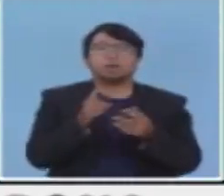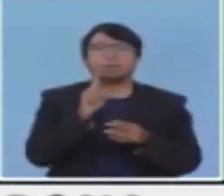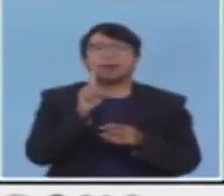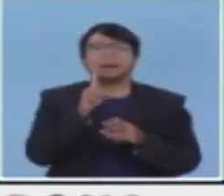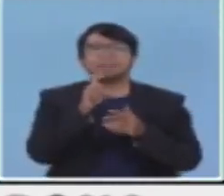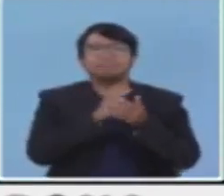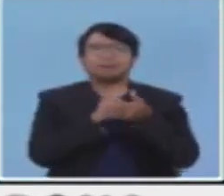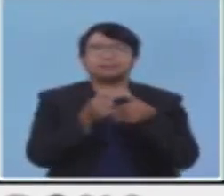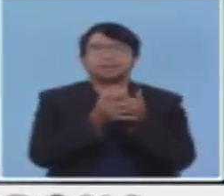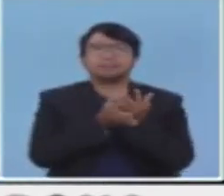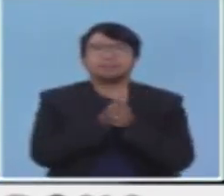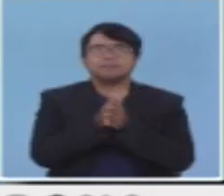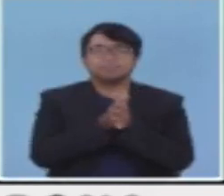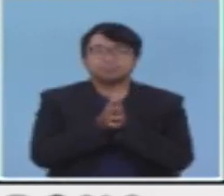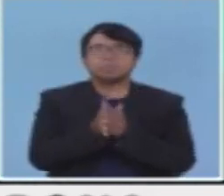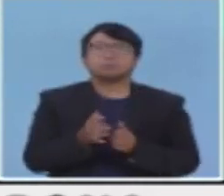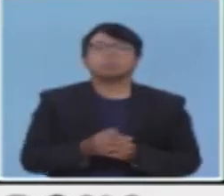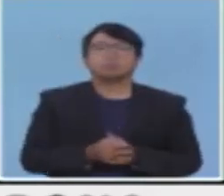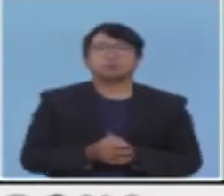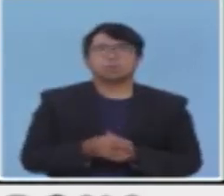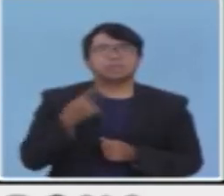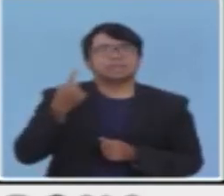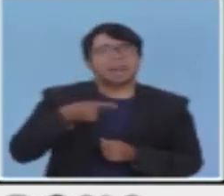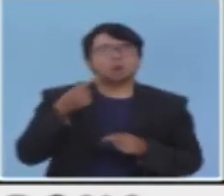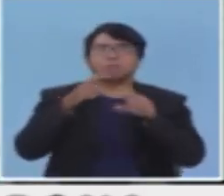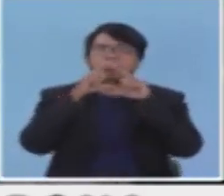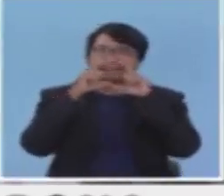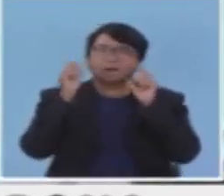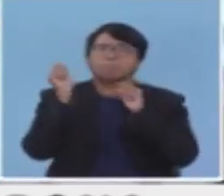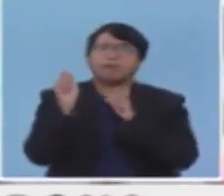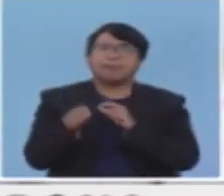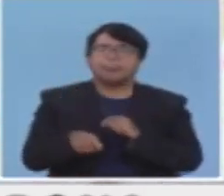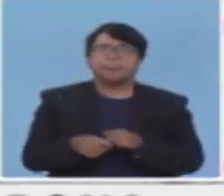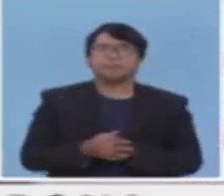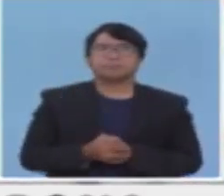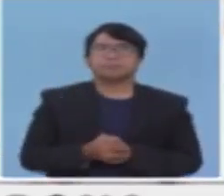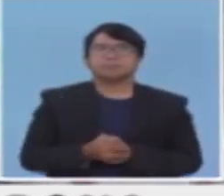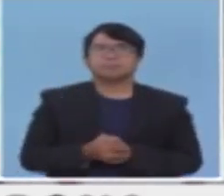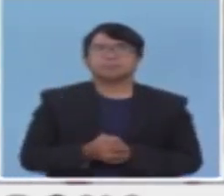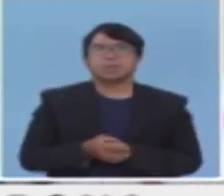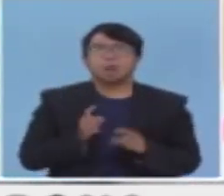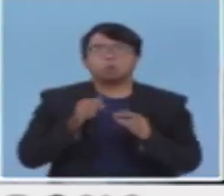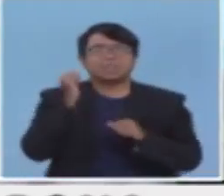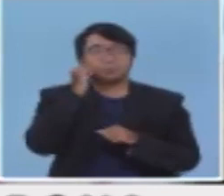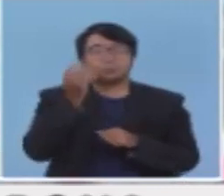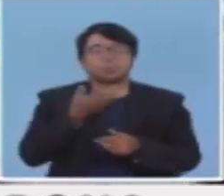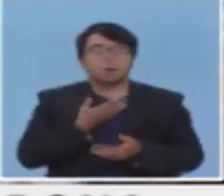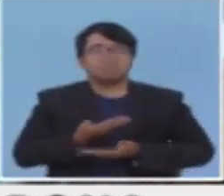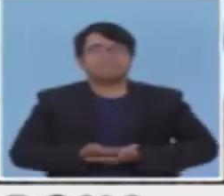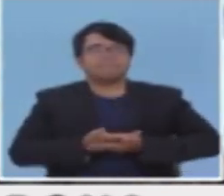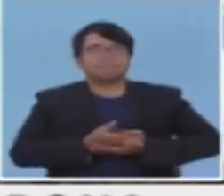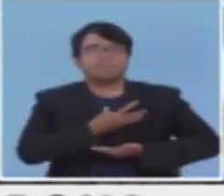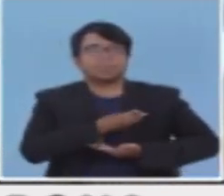harus menggunakan masker setiap waktu, terutama jika pada ibu yang mau menyusui bayinya, sehingga paparan